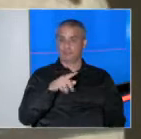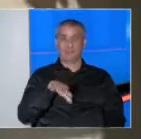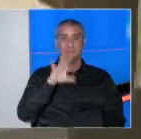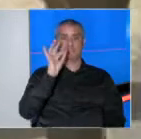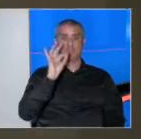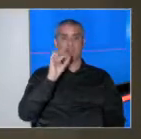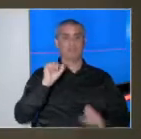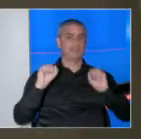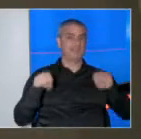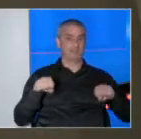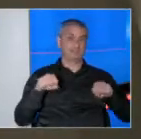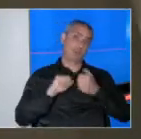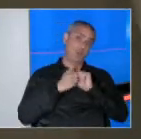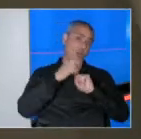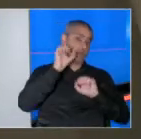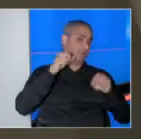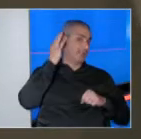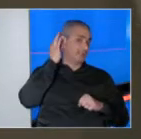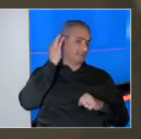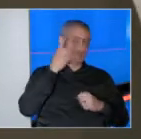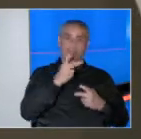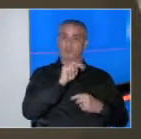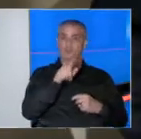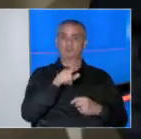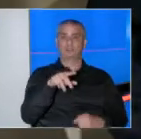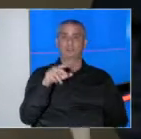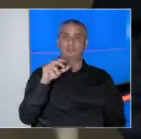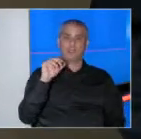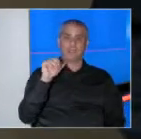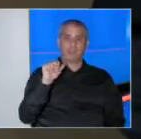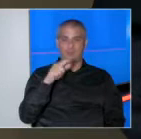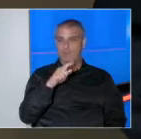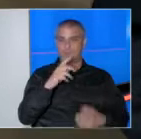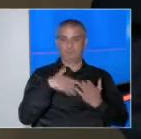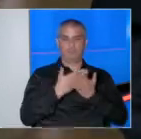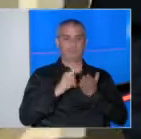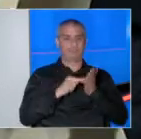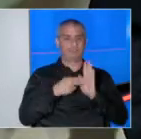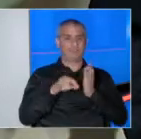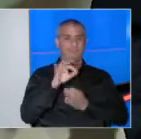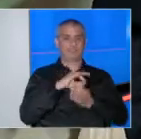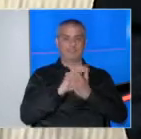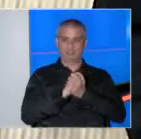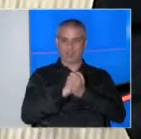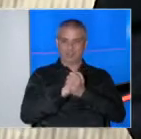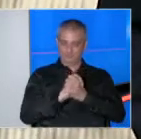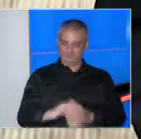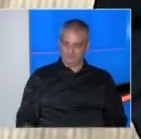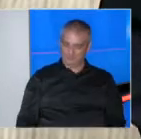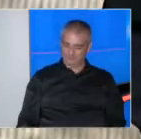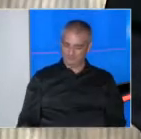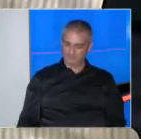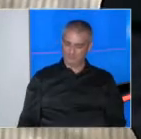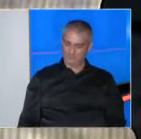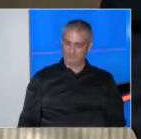תבחר נשיא או נשיאה. איתנו בנושא הזה ניר אבודרם, יועץ האסטרטגי, שלום. שלום רב, ערב טוב.